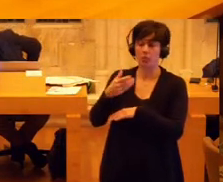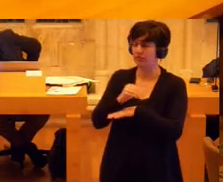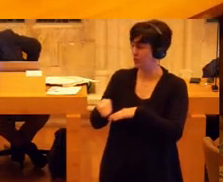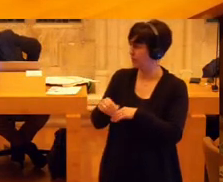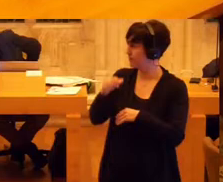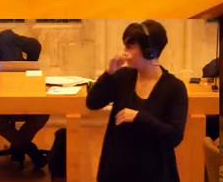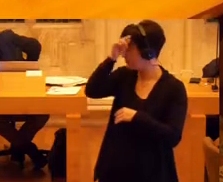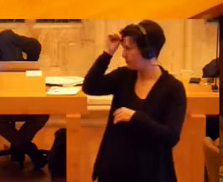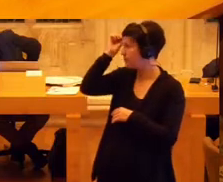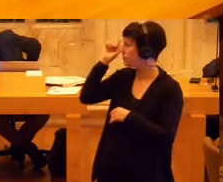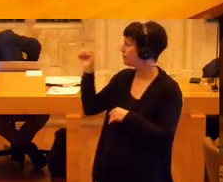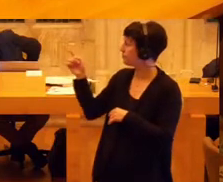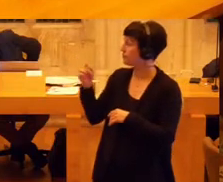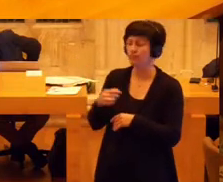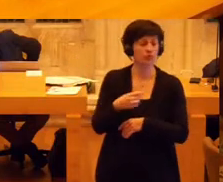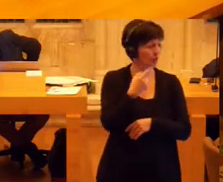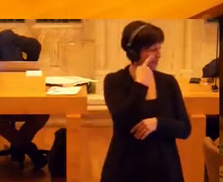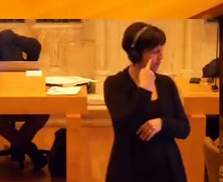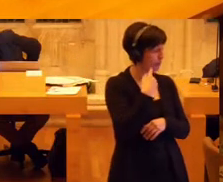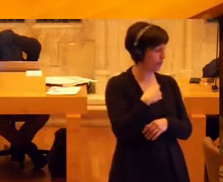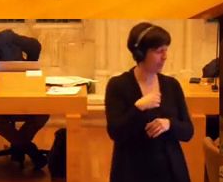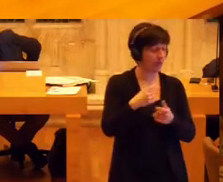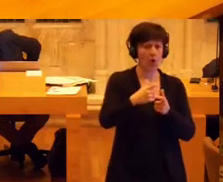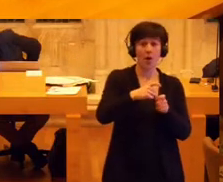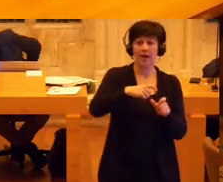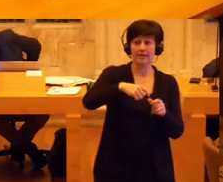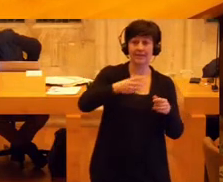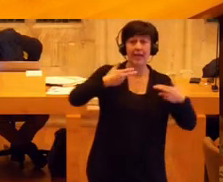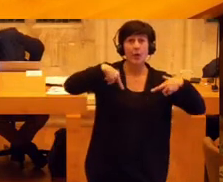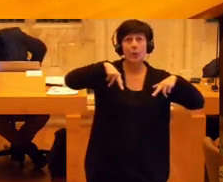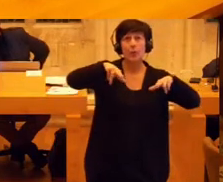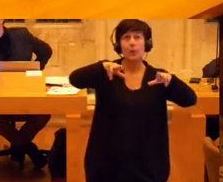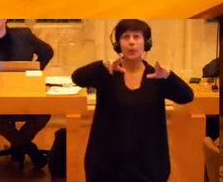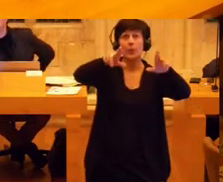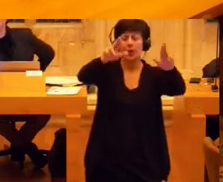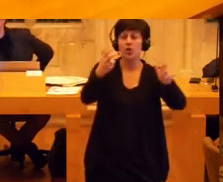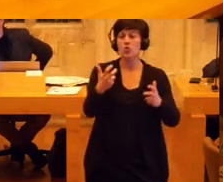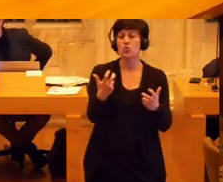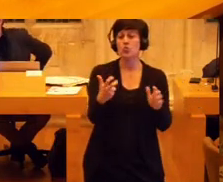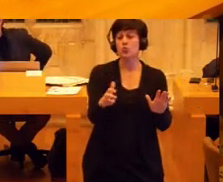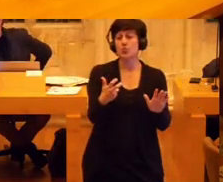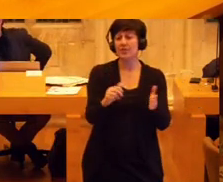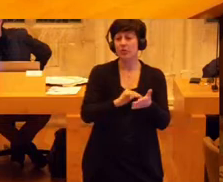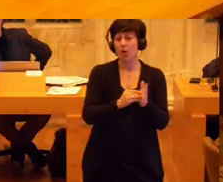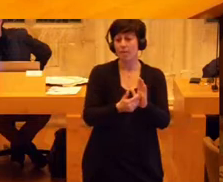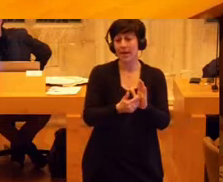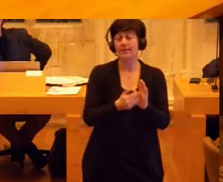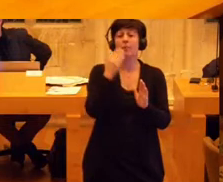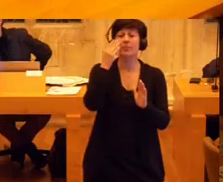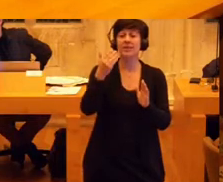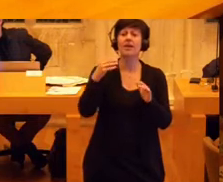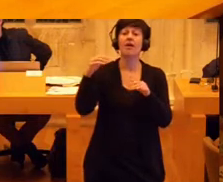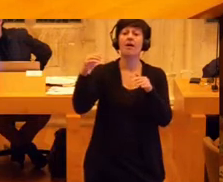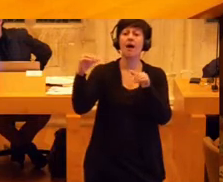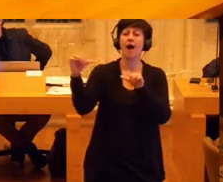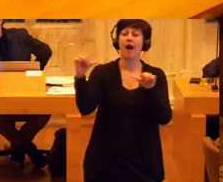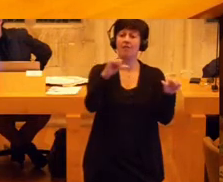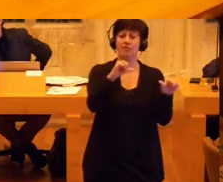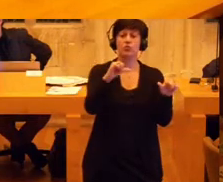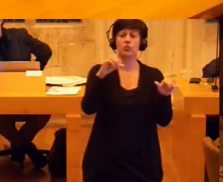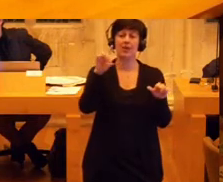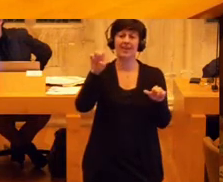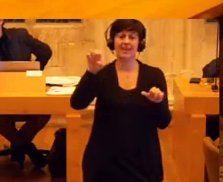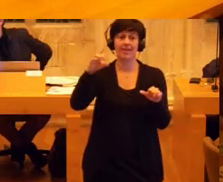C'est relativement long, vous voyez, donc 800 mètres et 1 km, même si on inclut l'avenue d'Édimbourg, avec